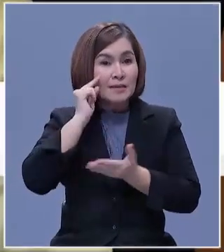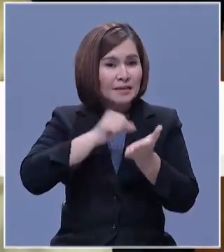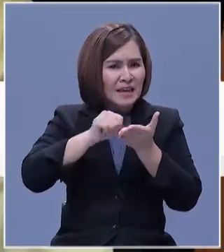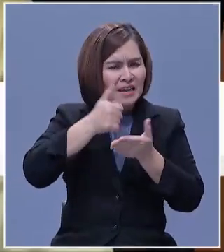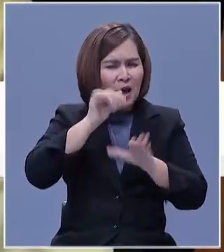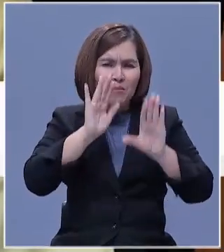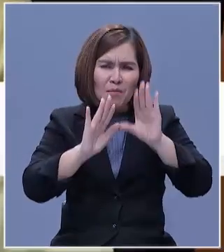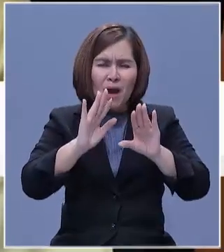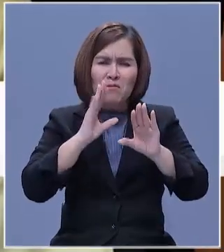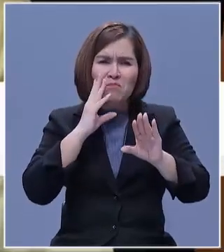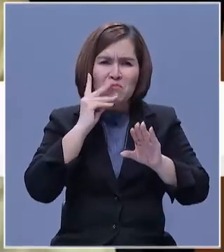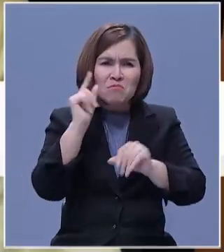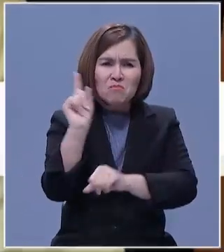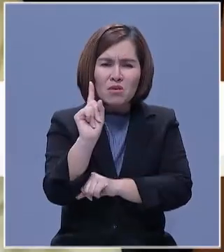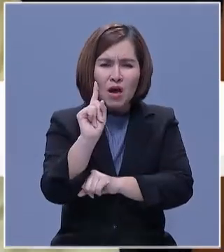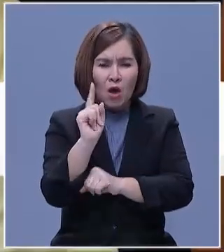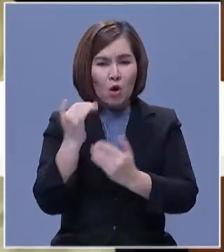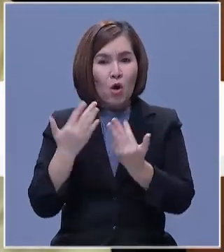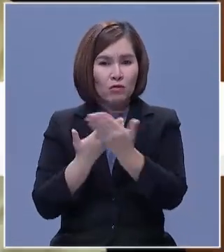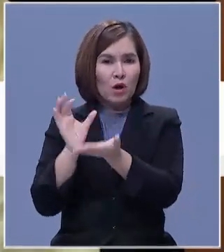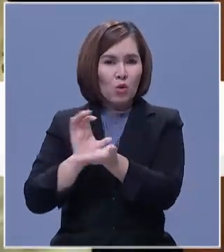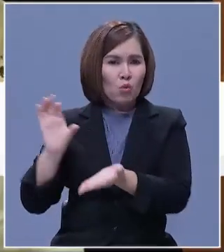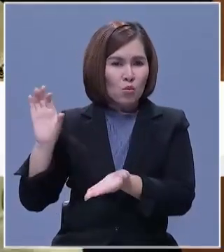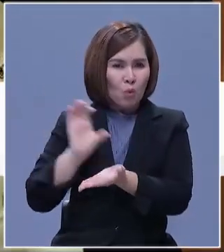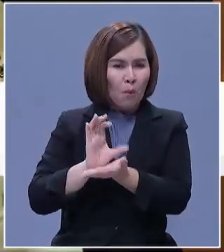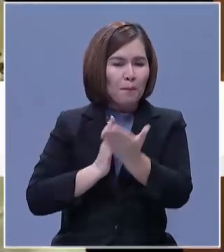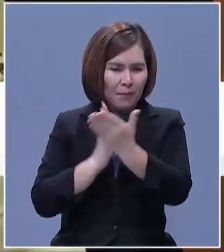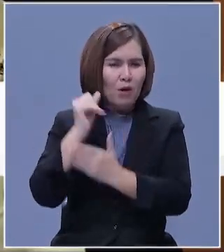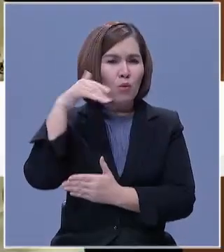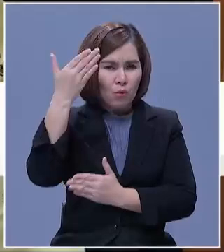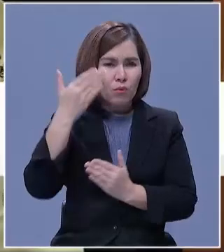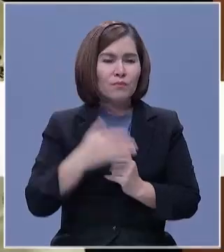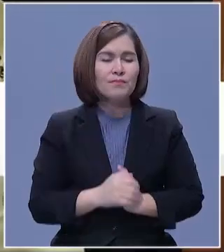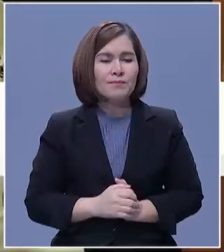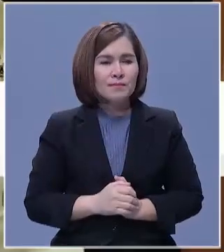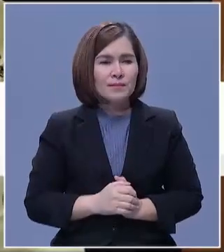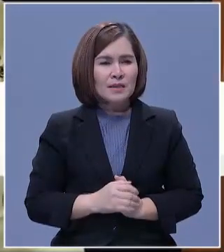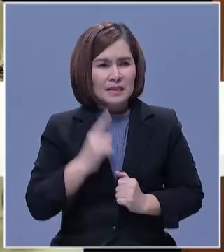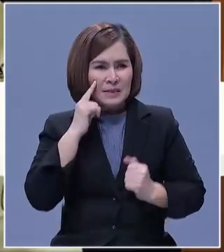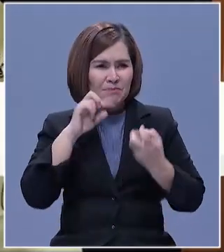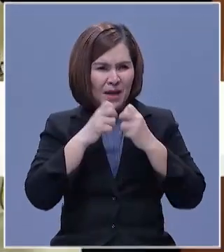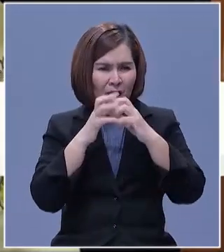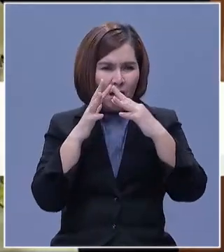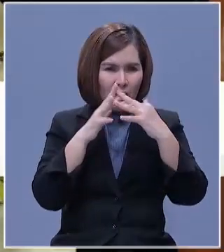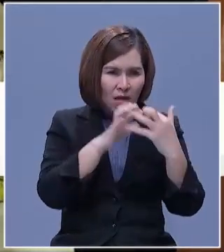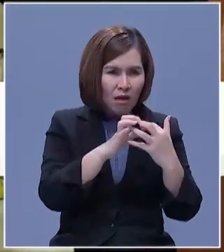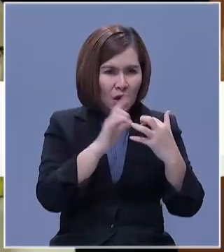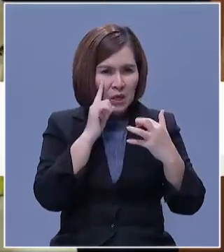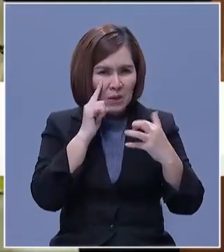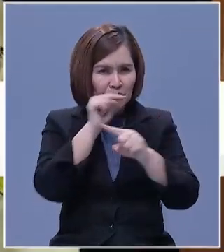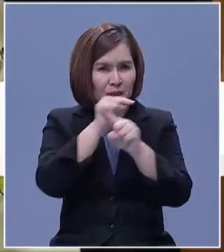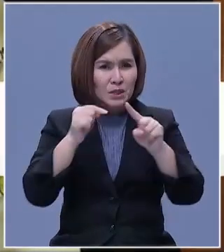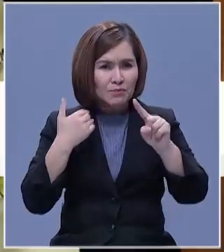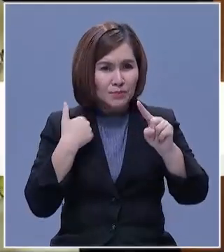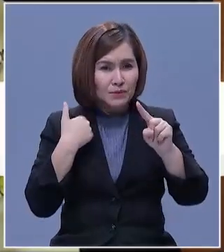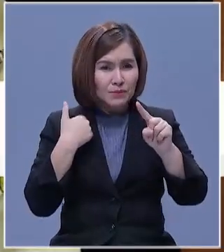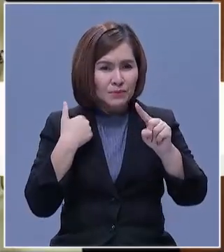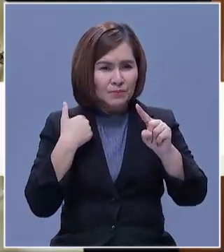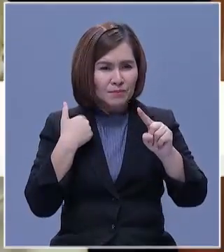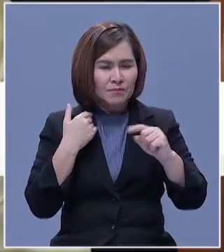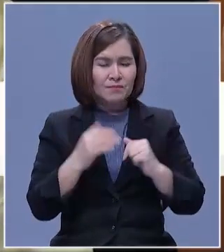าณเมื่อไหร่อะคะผอ. ก็ต้องรอพิจารณางบผ่านก่อนนะคะ และโอกาสที่จะทรุดมีไหมคะผอ.